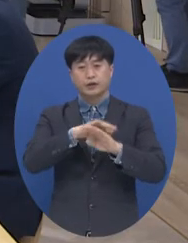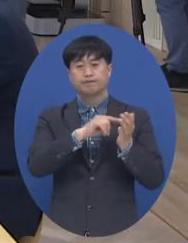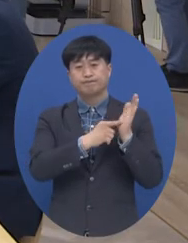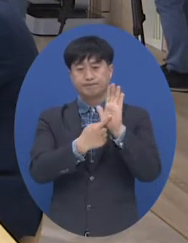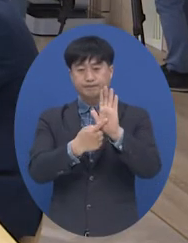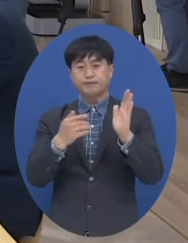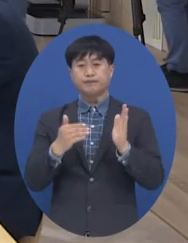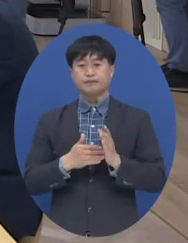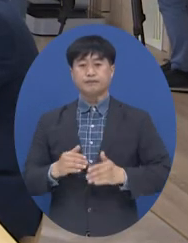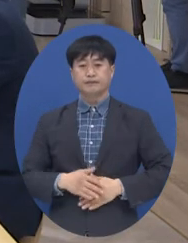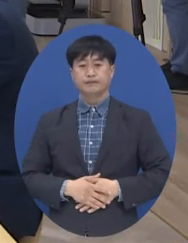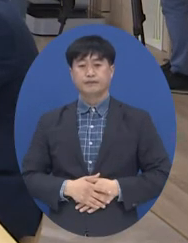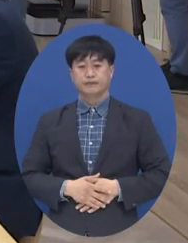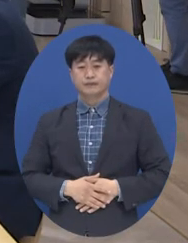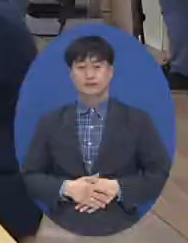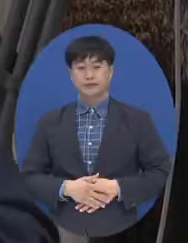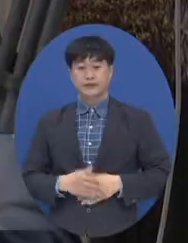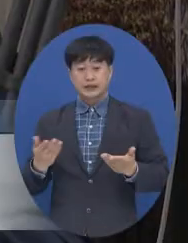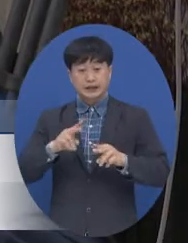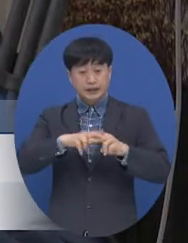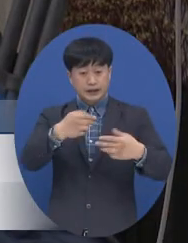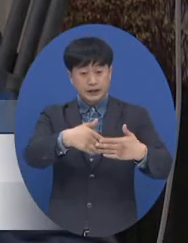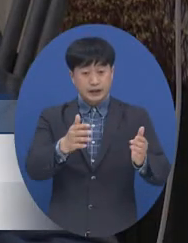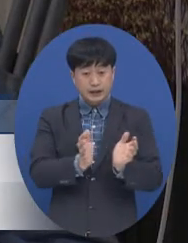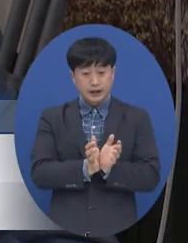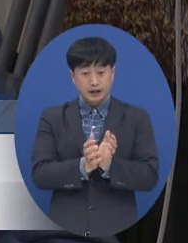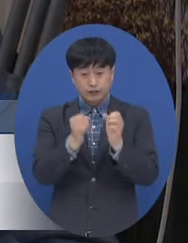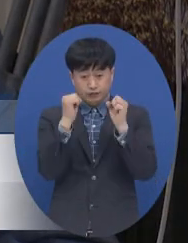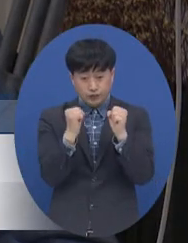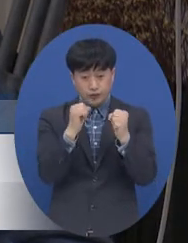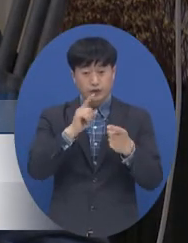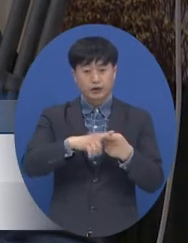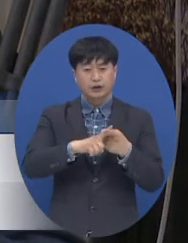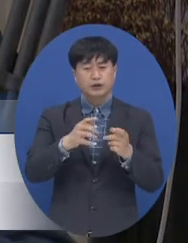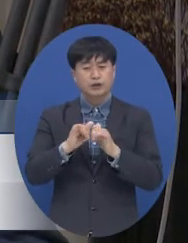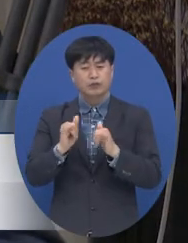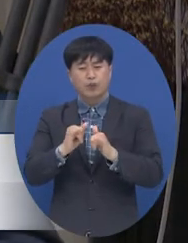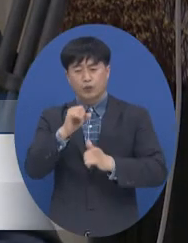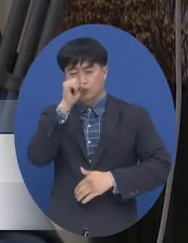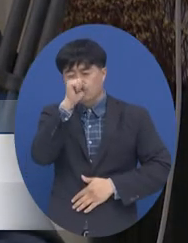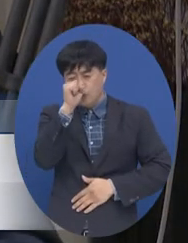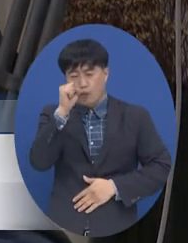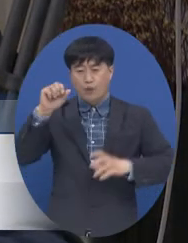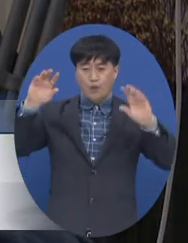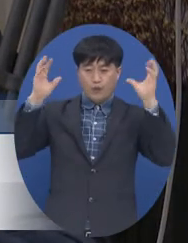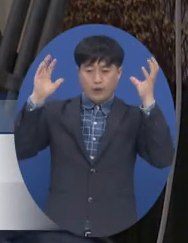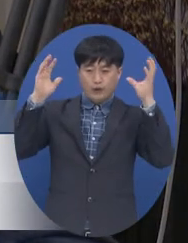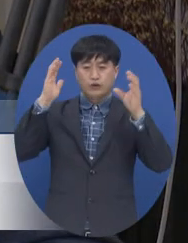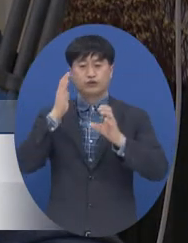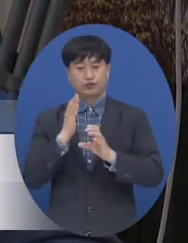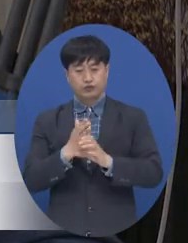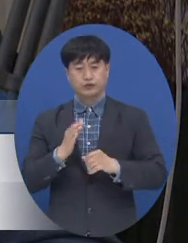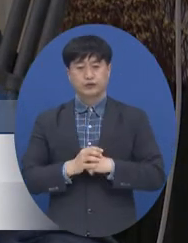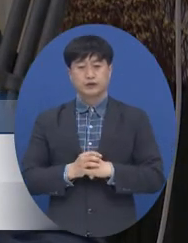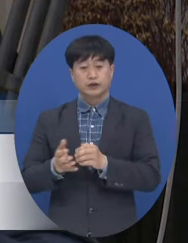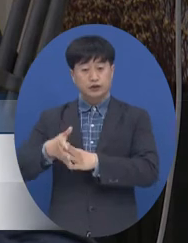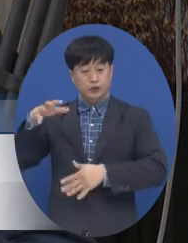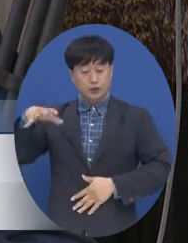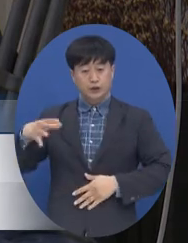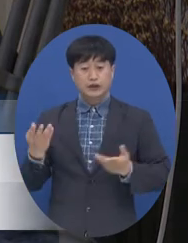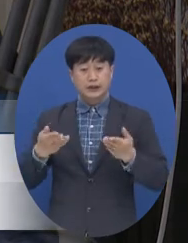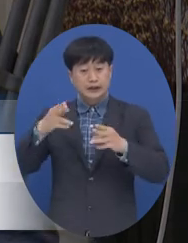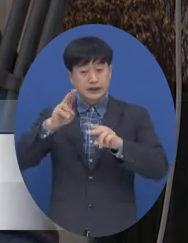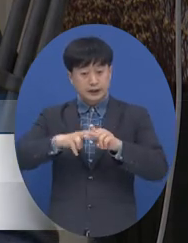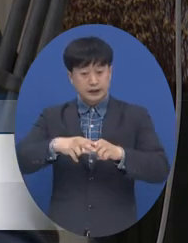지원하겠다고 밝혔습니다 일주일 되던 붙이는거 해가지고 우리시 비율이 엄청나게 좋아하고 있구요 화가 하고